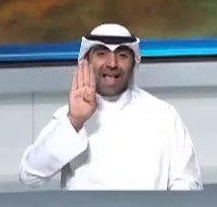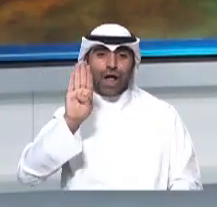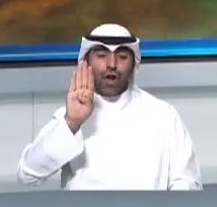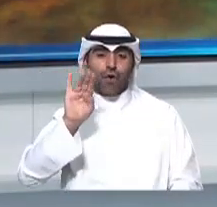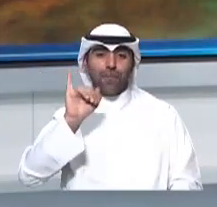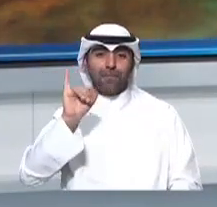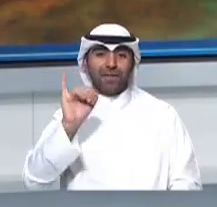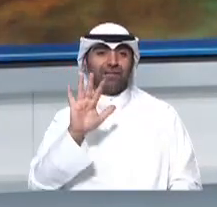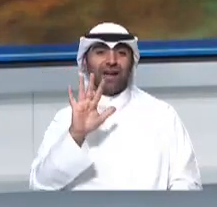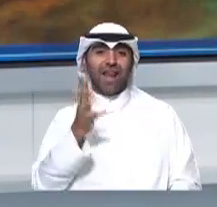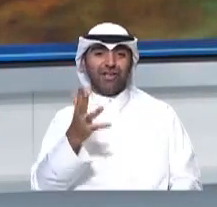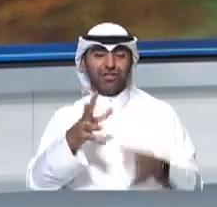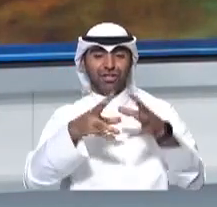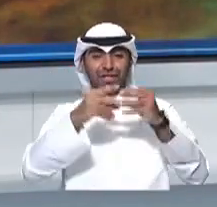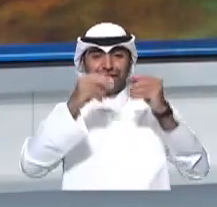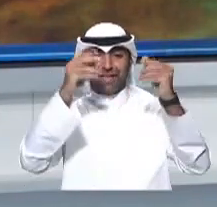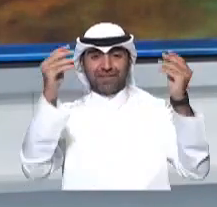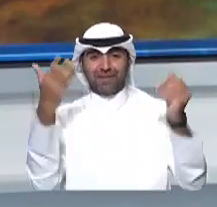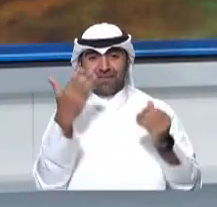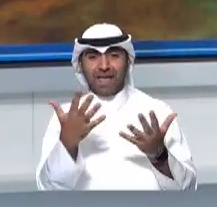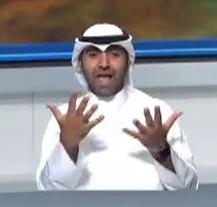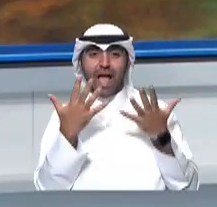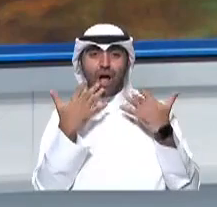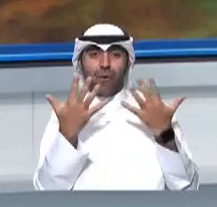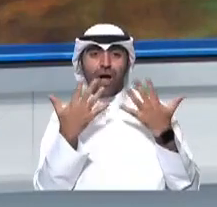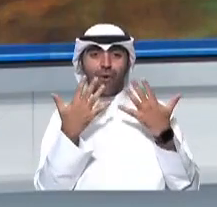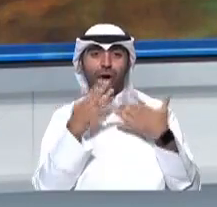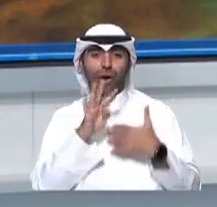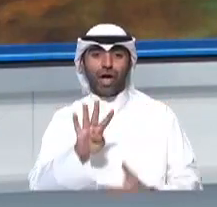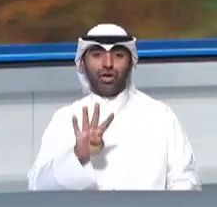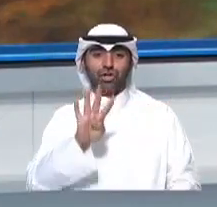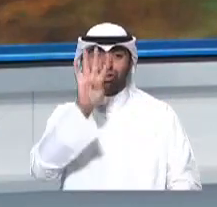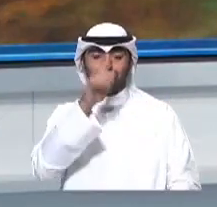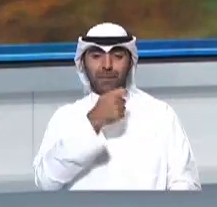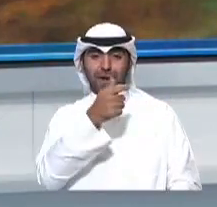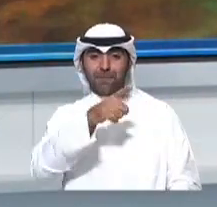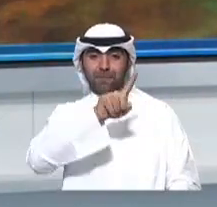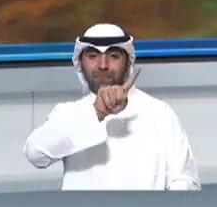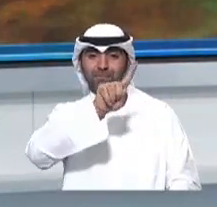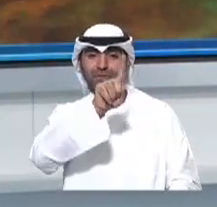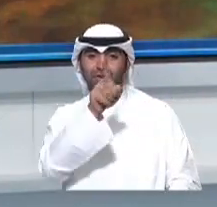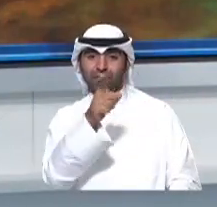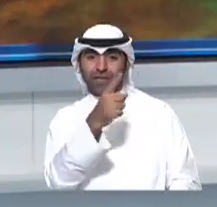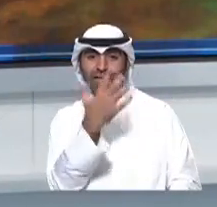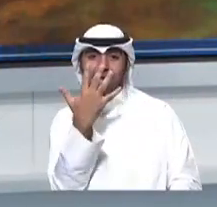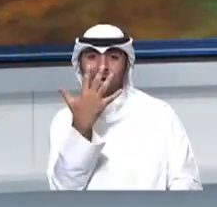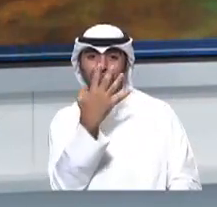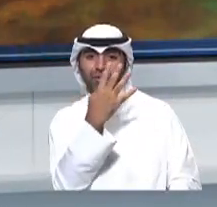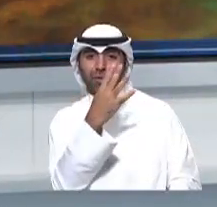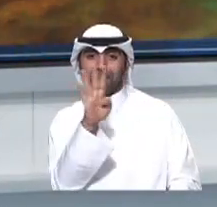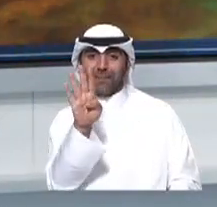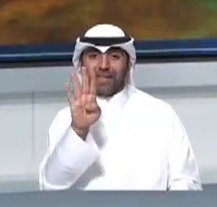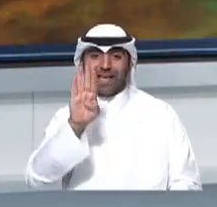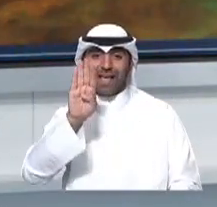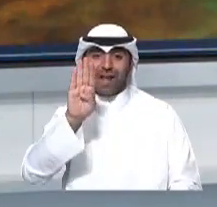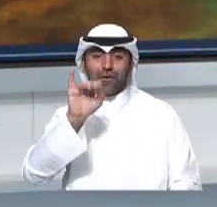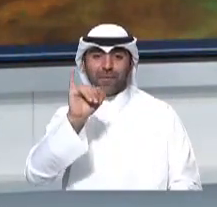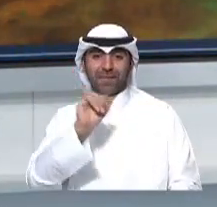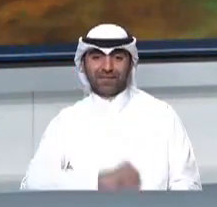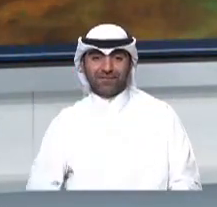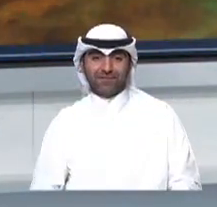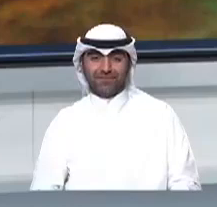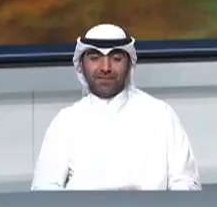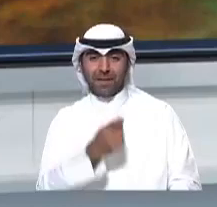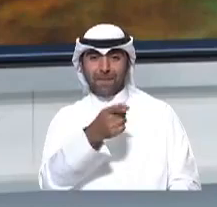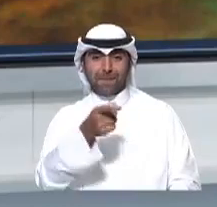الرياح 45 كيلو متر في الساعة في منتصف نهار يوم الغد وتستمر إلى آخر ساعات النهار. درجات